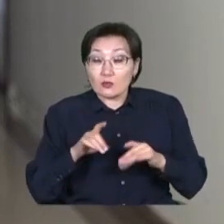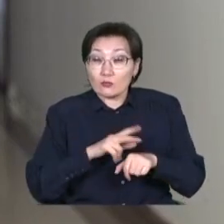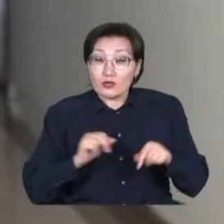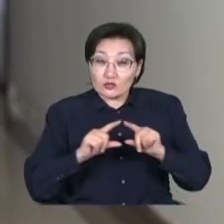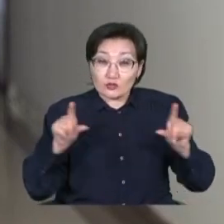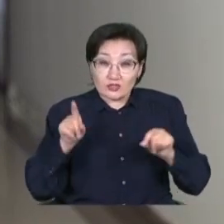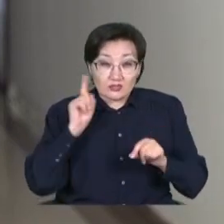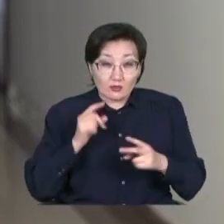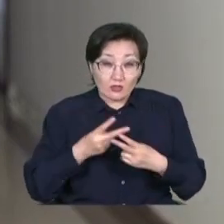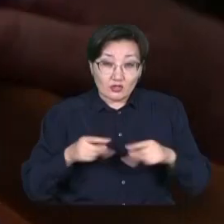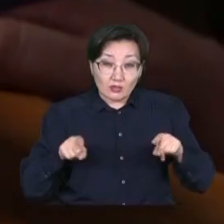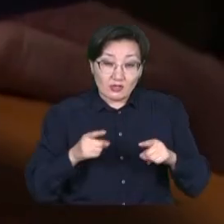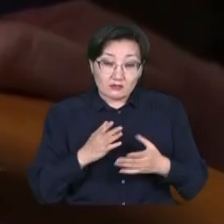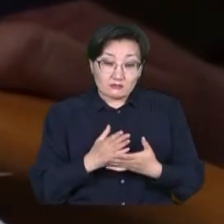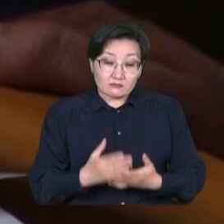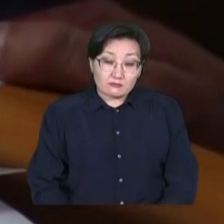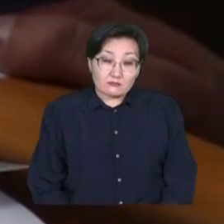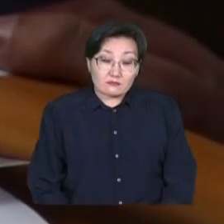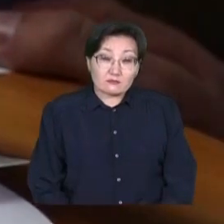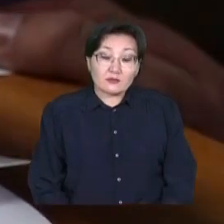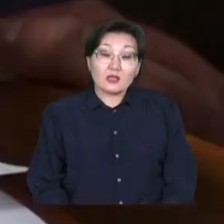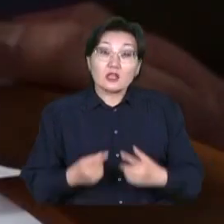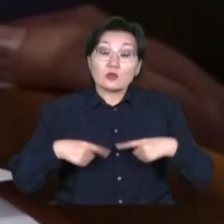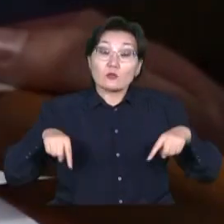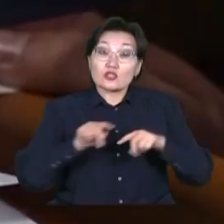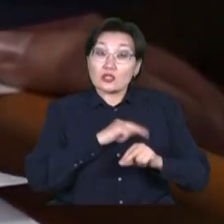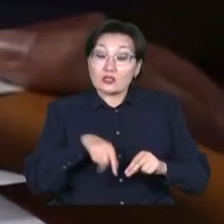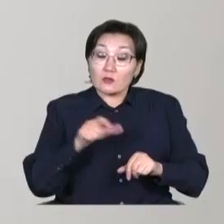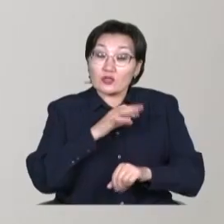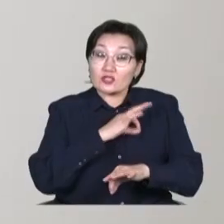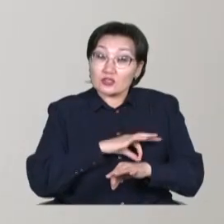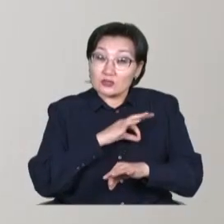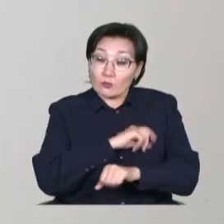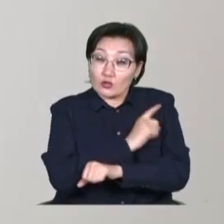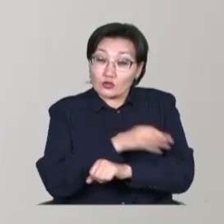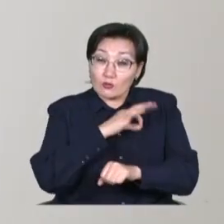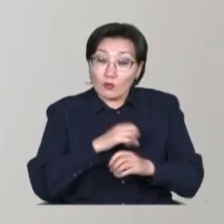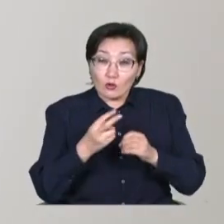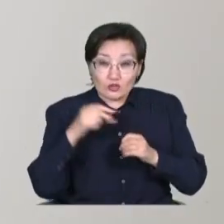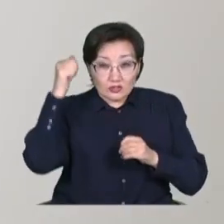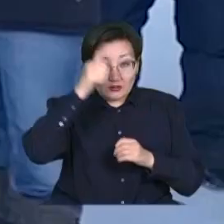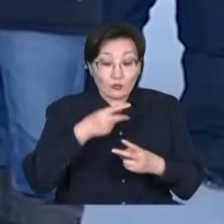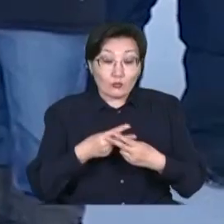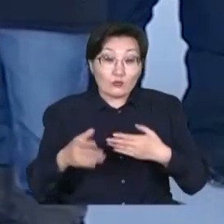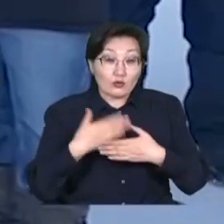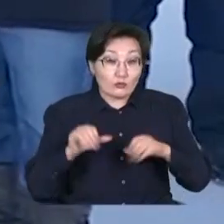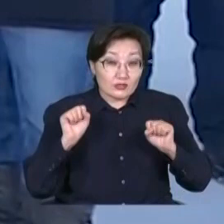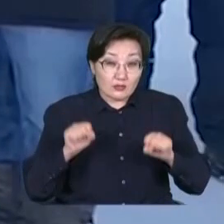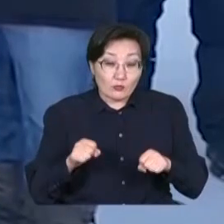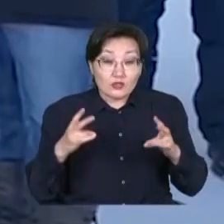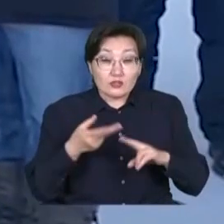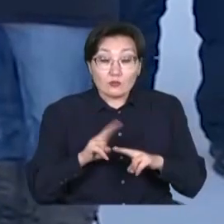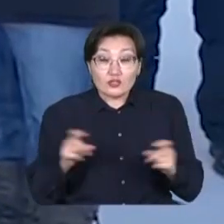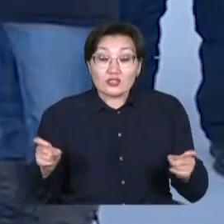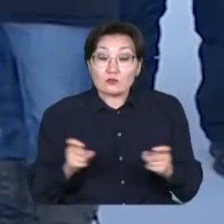уақытша ұстау изоляторында қамалды. Охотзоопром қызметкерлеріне күш қолданғандар 12 жылға дейін бас бостандығынан айырылуы мүмкін дегенмен